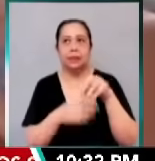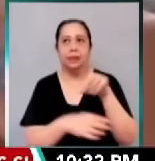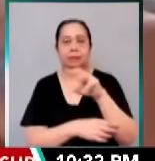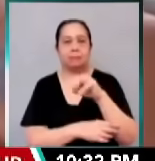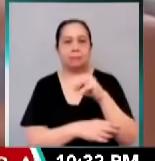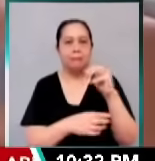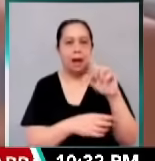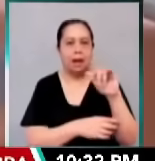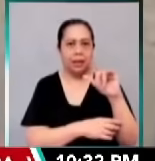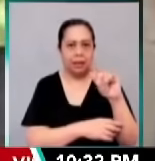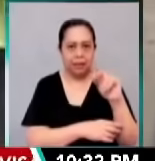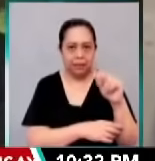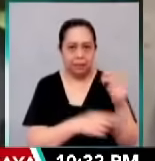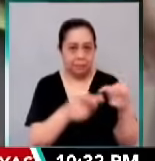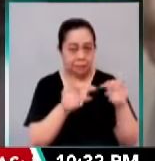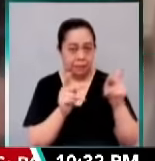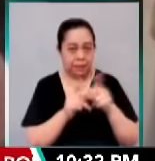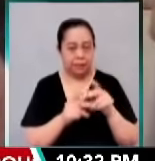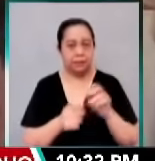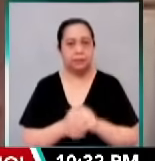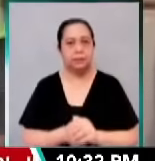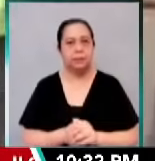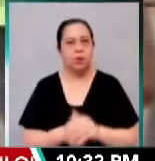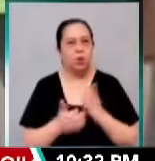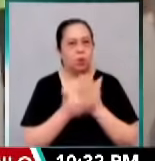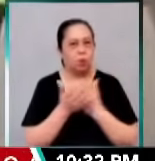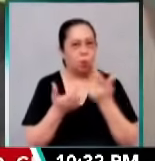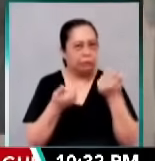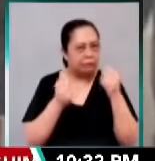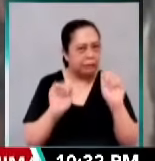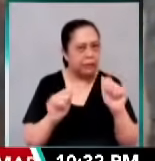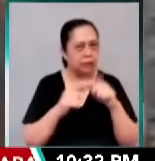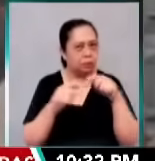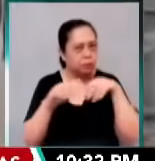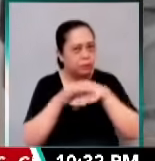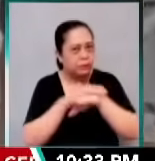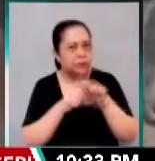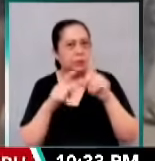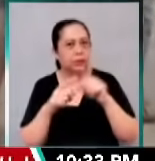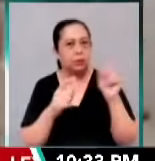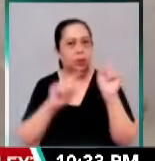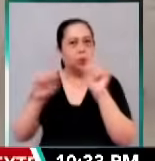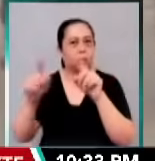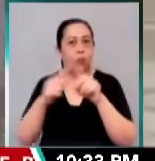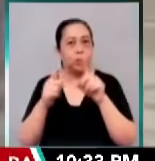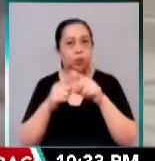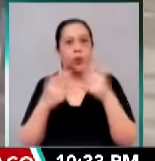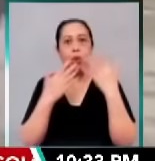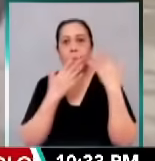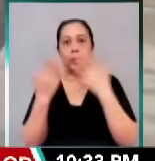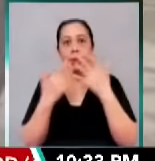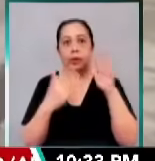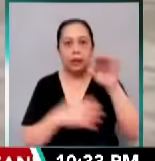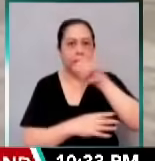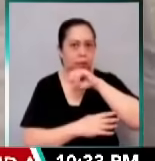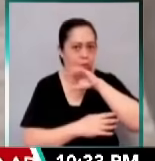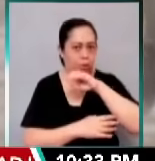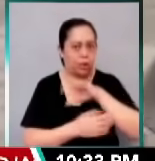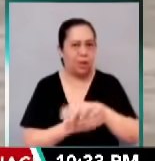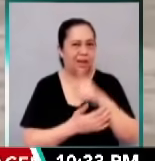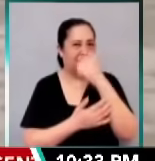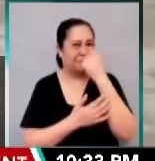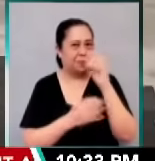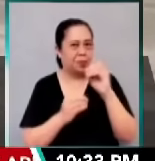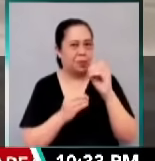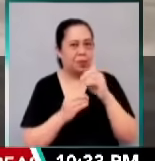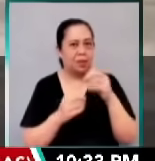makadaan sa Manipis Road. Tulad na lang ng magpinsa na ito na pupunta sa kaarawan ng kanilang lola. Dahil wala nang habal-habal